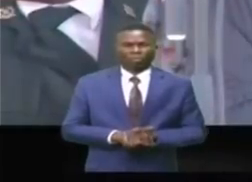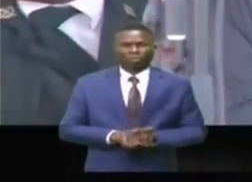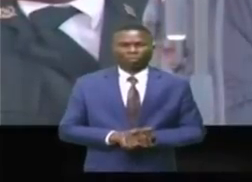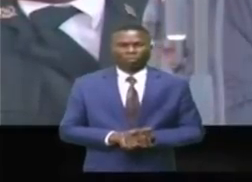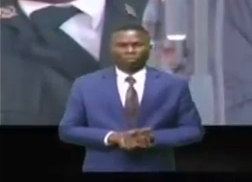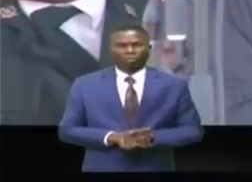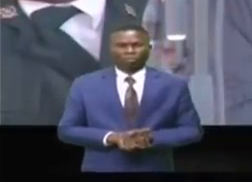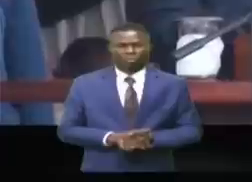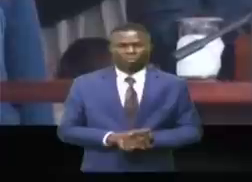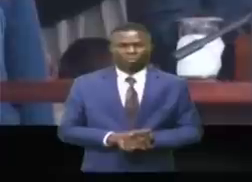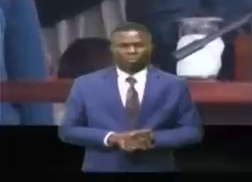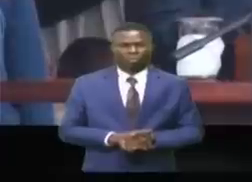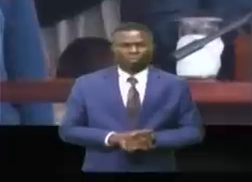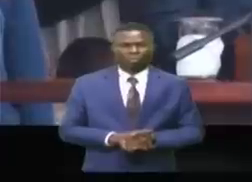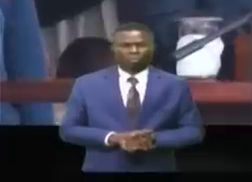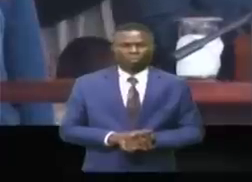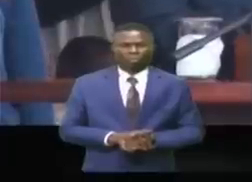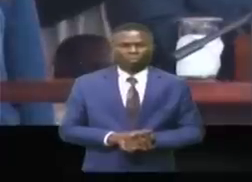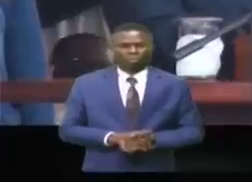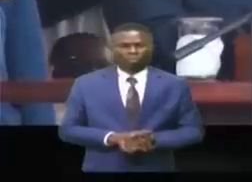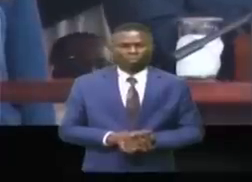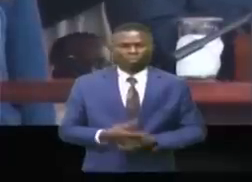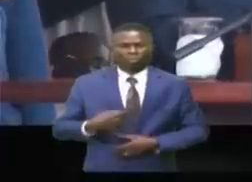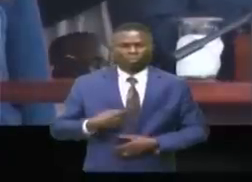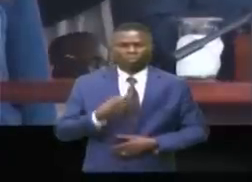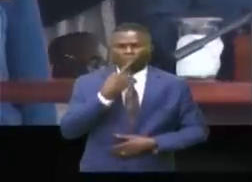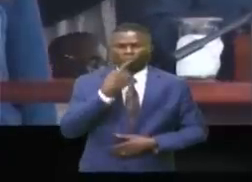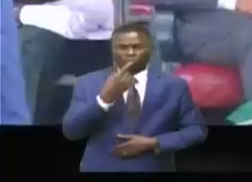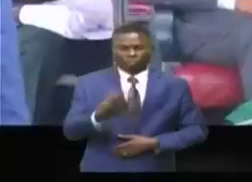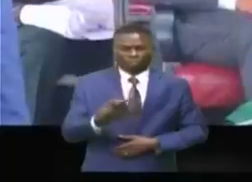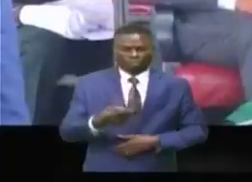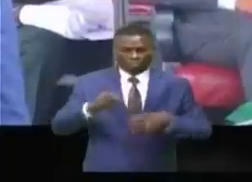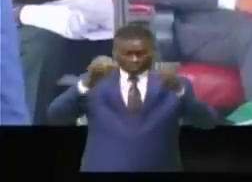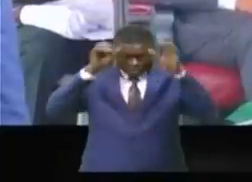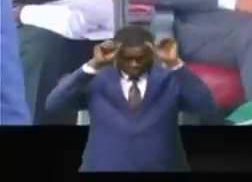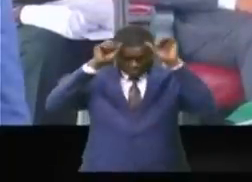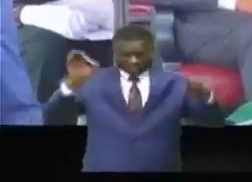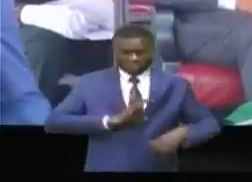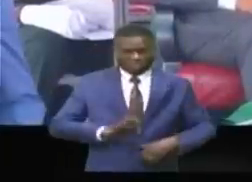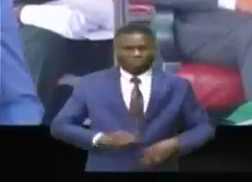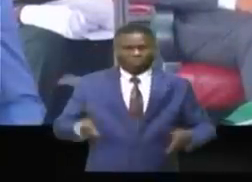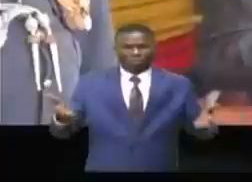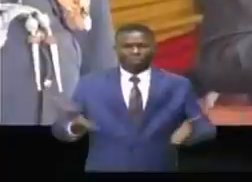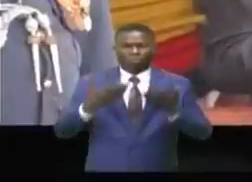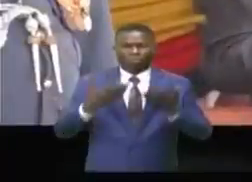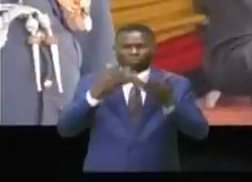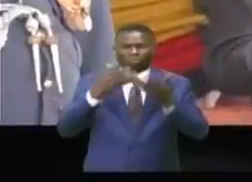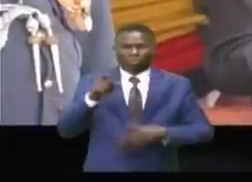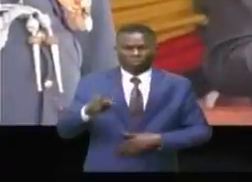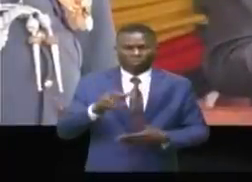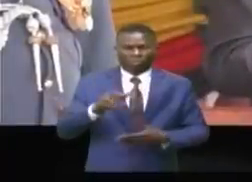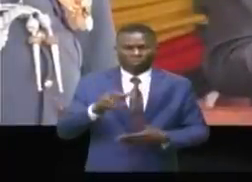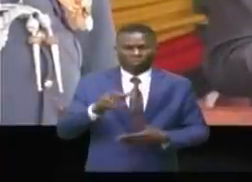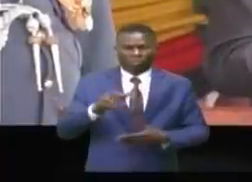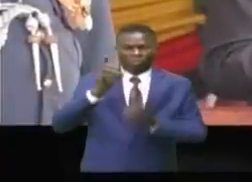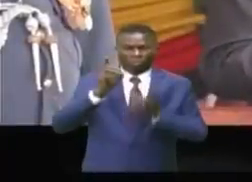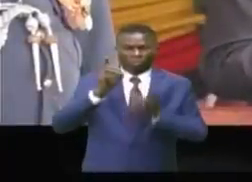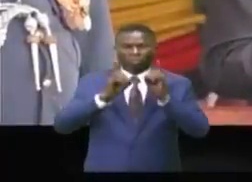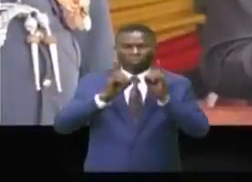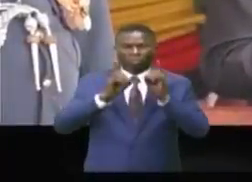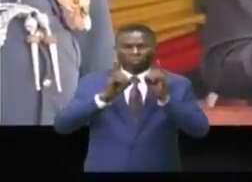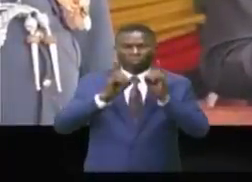dear brother Tshilombo Tshisekedi, President DRC, welcome. Dans sa première prise de